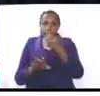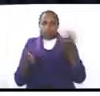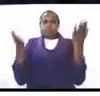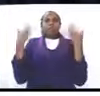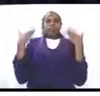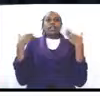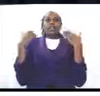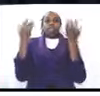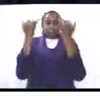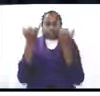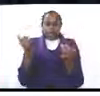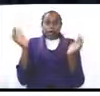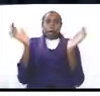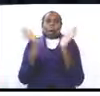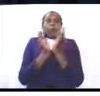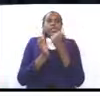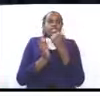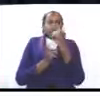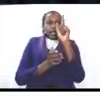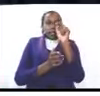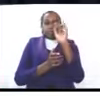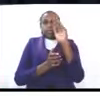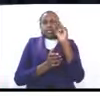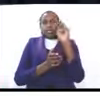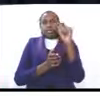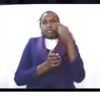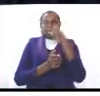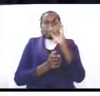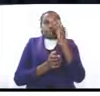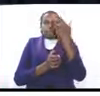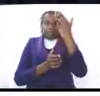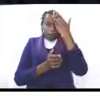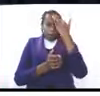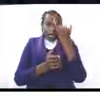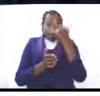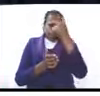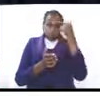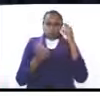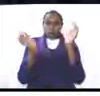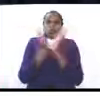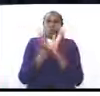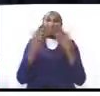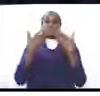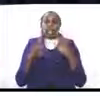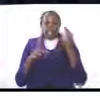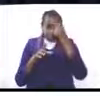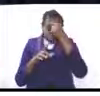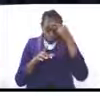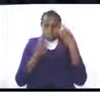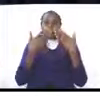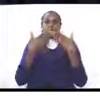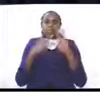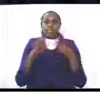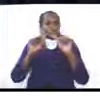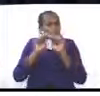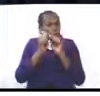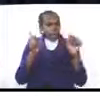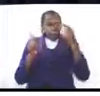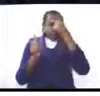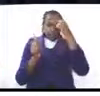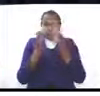Paulo alimwambia hivyo sababu yeye ameyamaliza, na amemaliza sababu alikuwa na Mungu na alikuwa